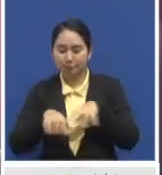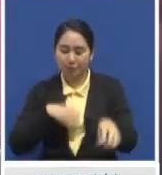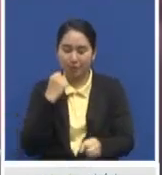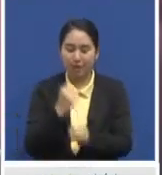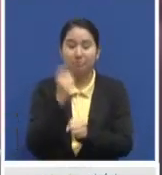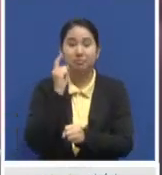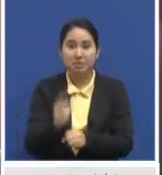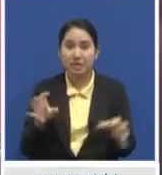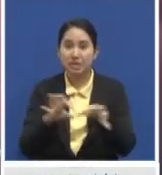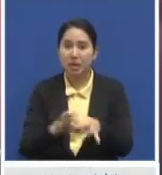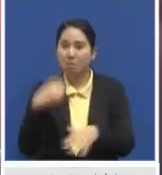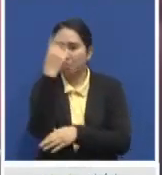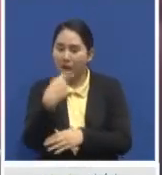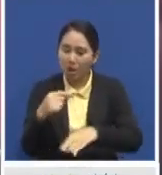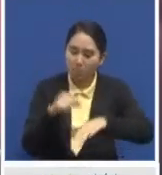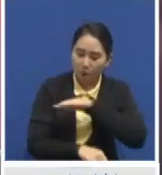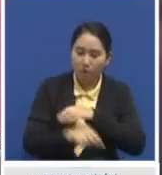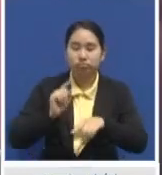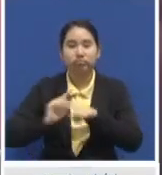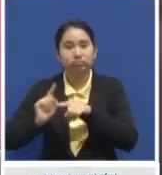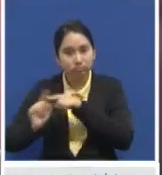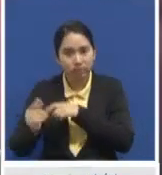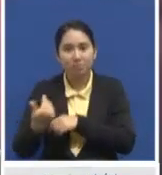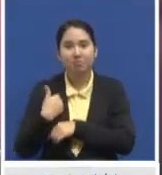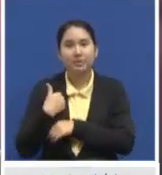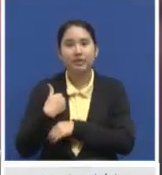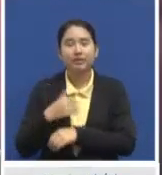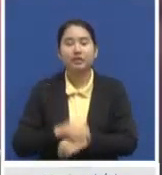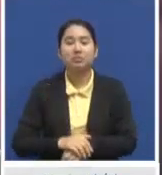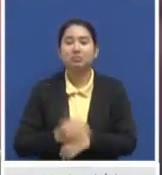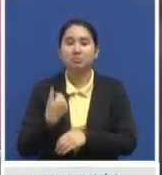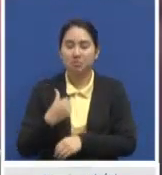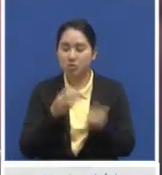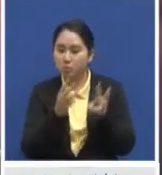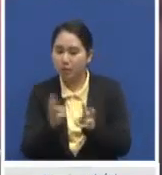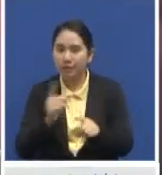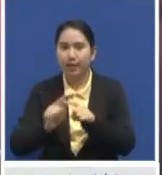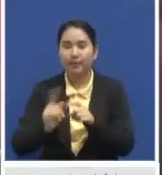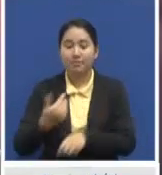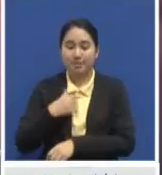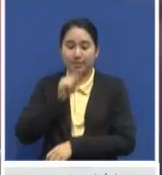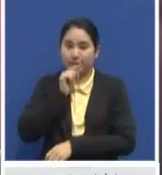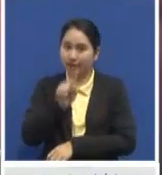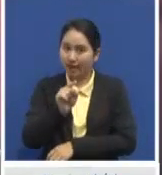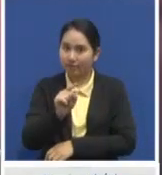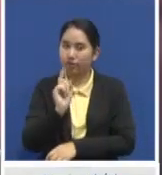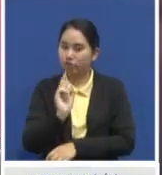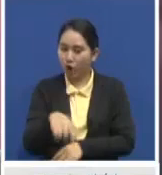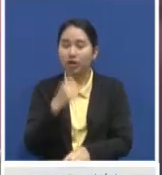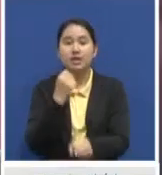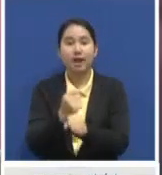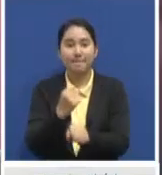การทุจริตประพฤติมิชอบที่เรียกว่าคอร์รัปชันในทุกรูปแบบแล้วได้สั่งการเด่นชัดว่าจะต้องเอาจริงเอาจัง